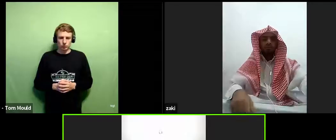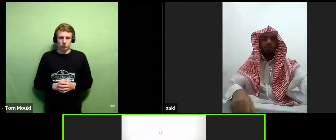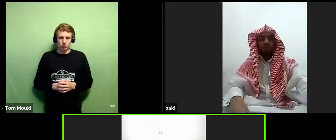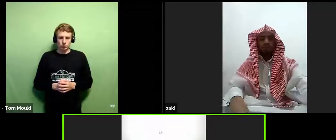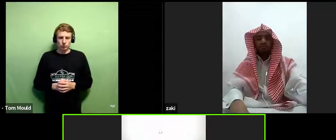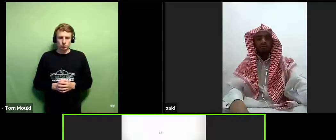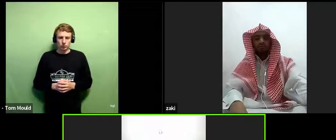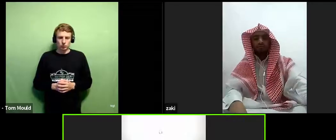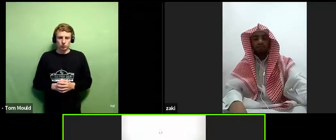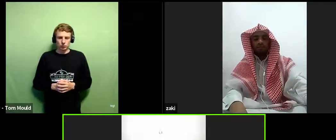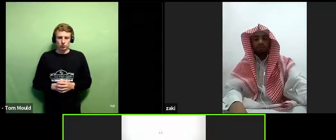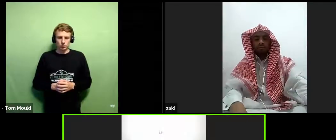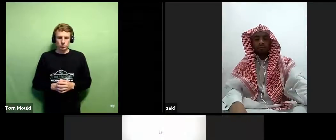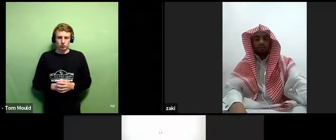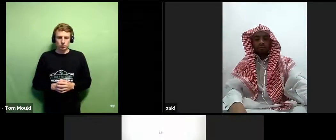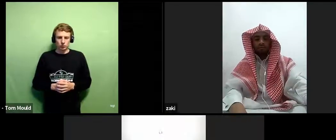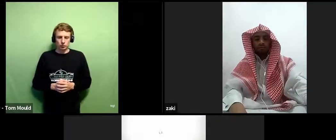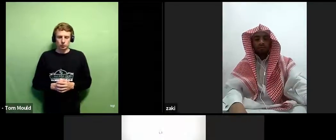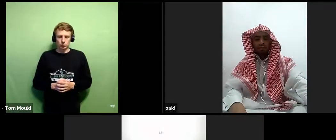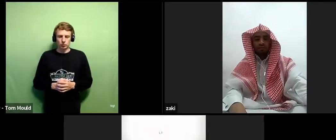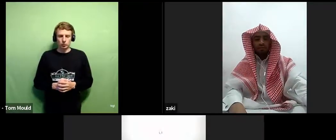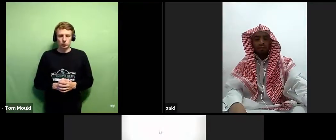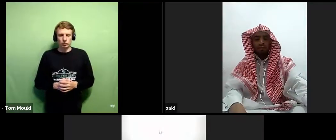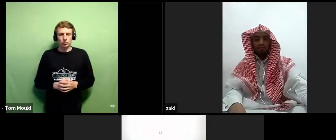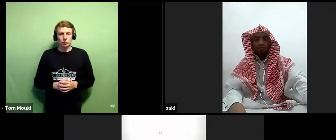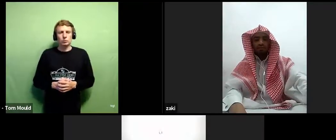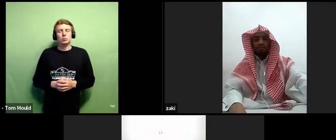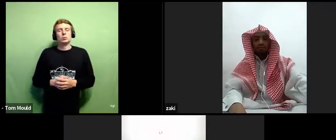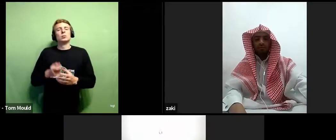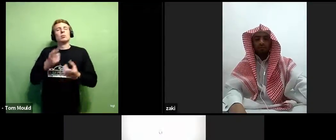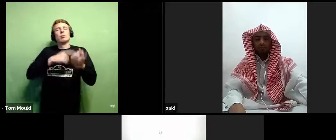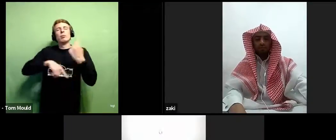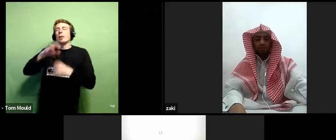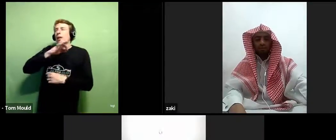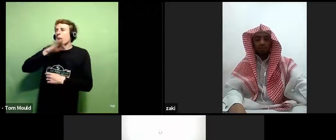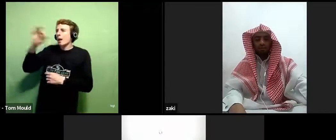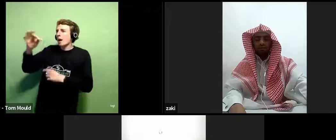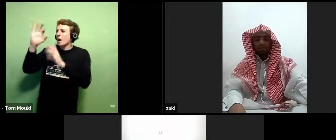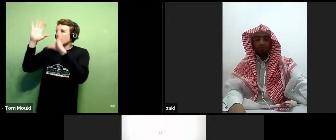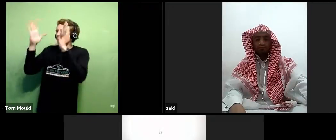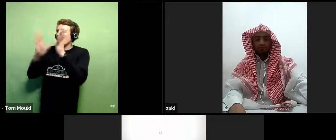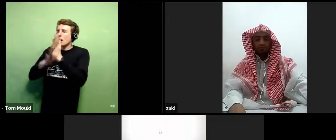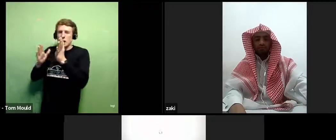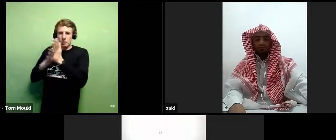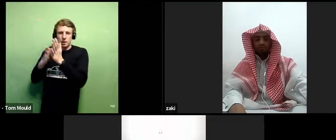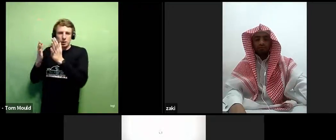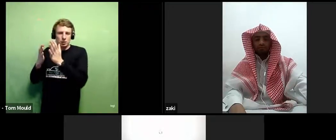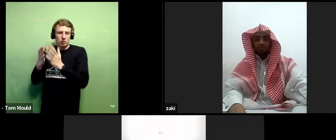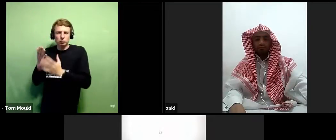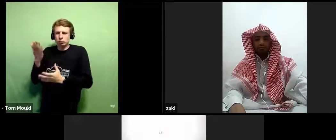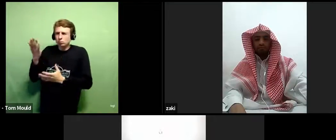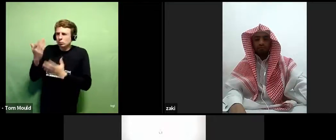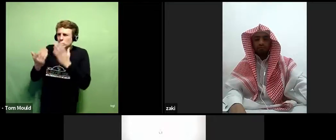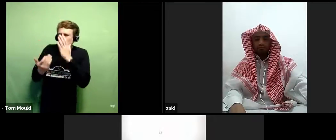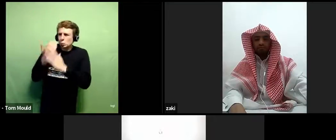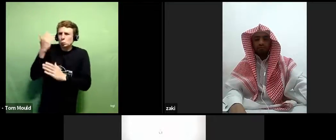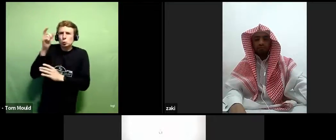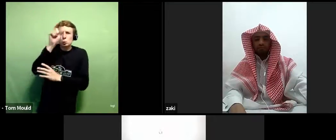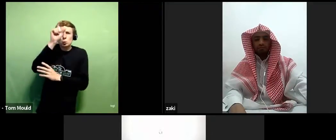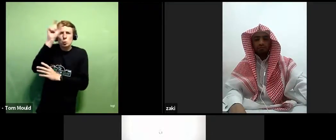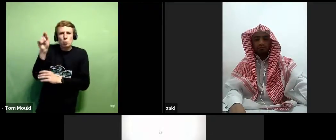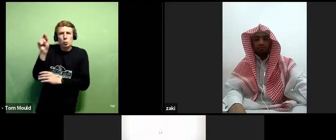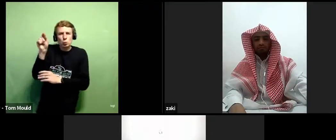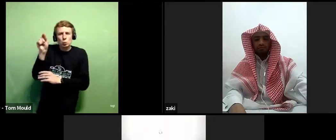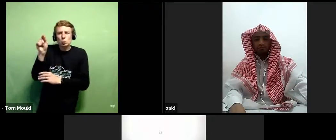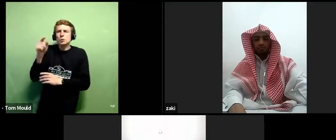تفلحون. They ask you, O Muhammad, about the new moons. Say, these are signs to mark